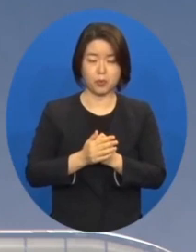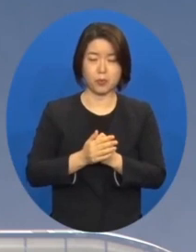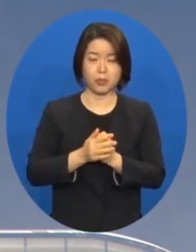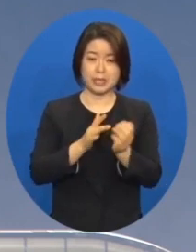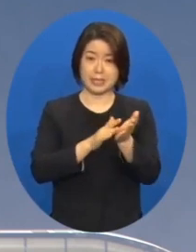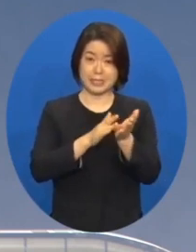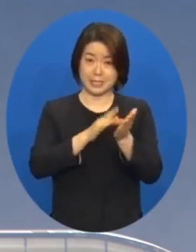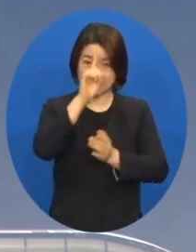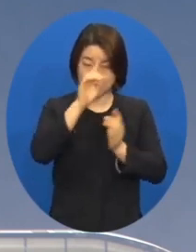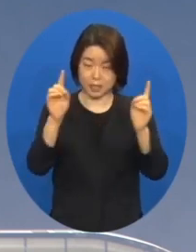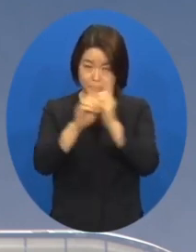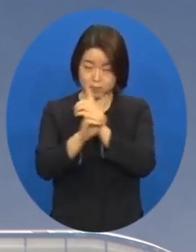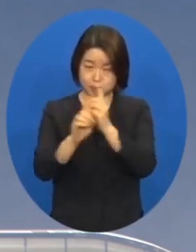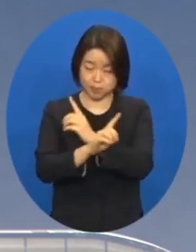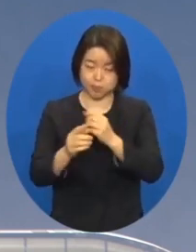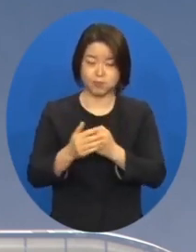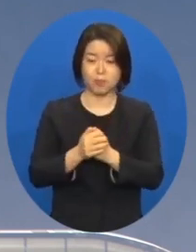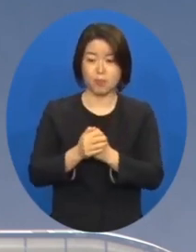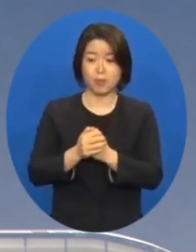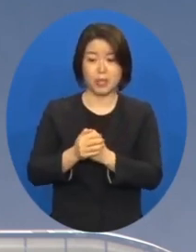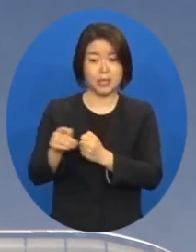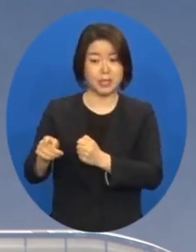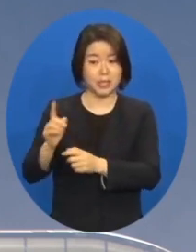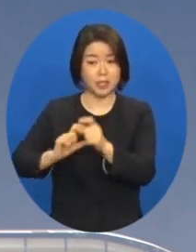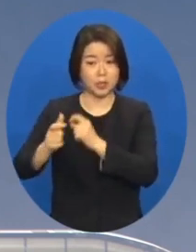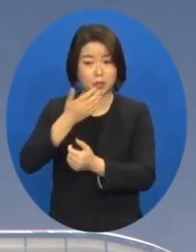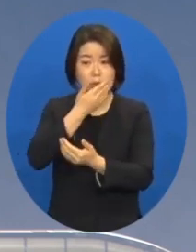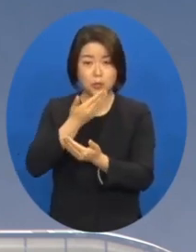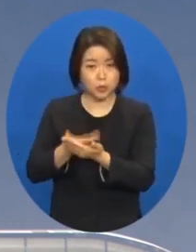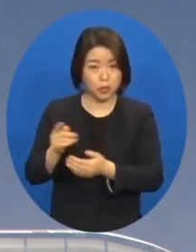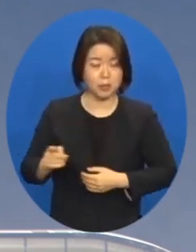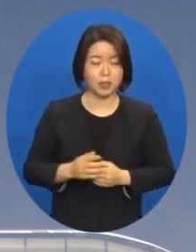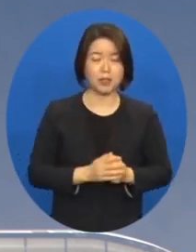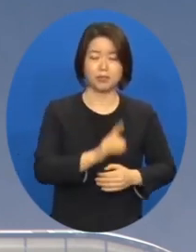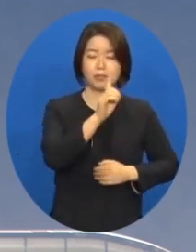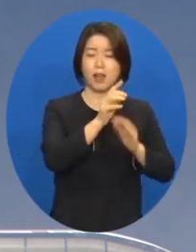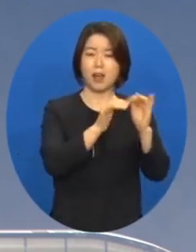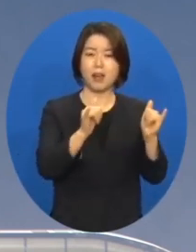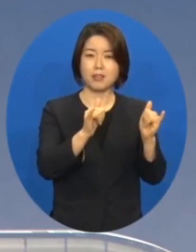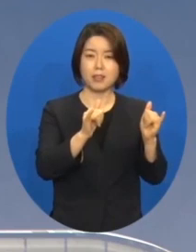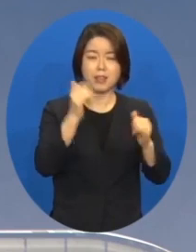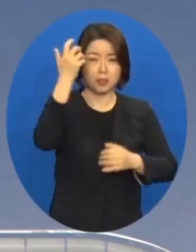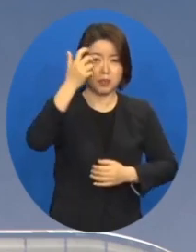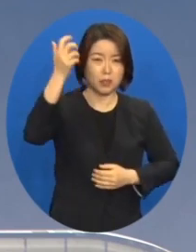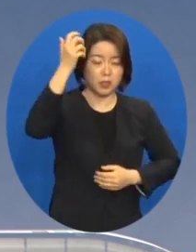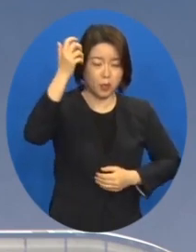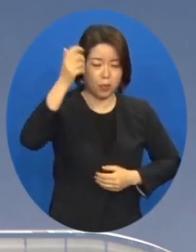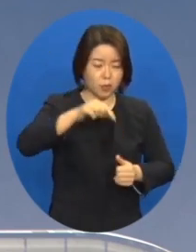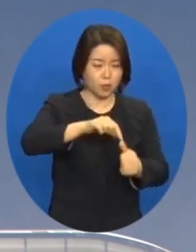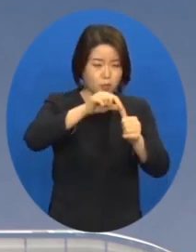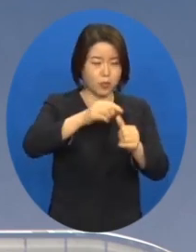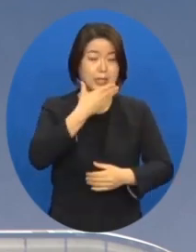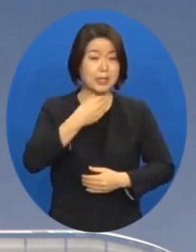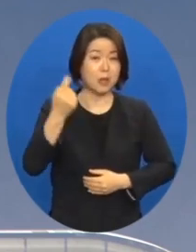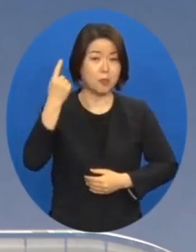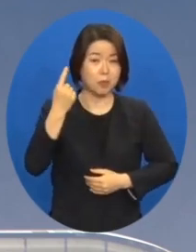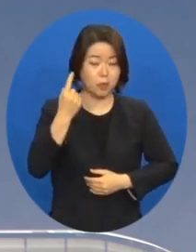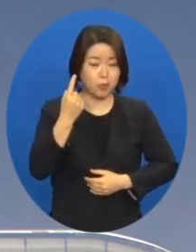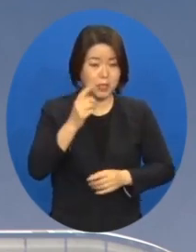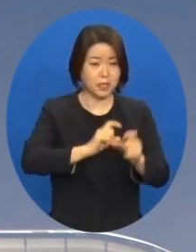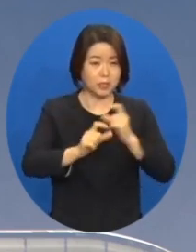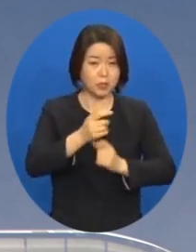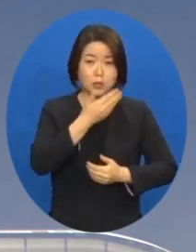더 중요할까요? 한 사람의 영혼을 영원히 구원하는 복음이 중요할까요? 비교가 안